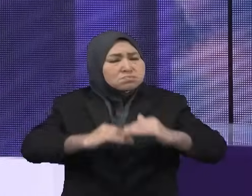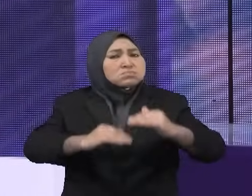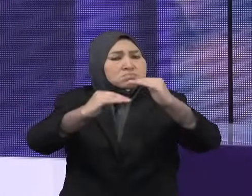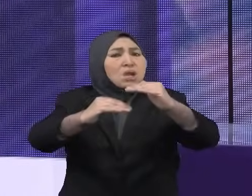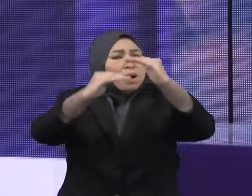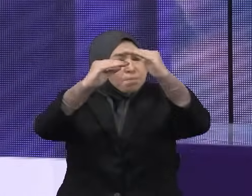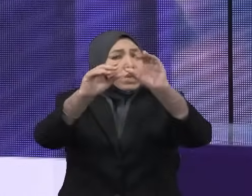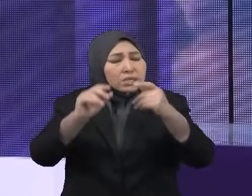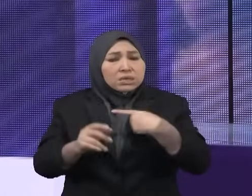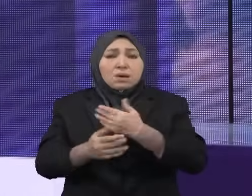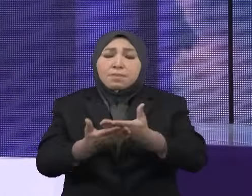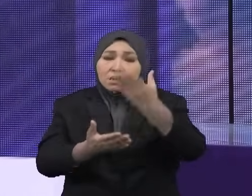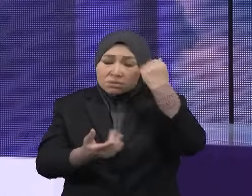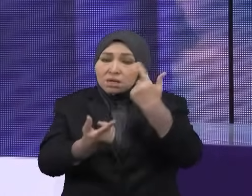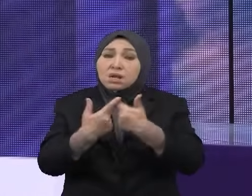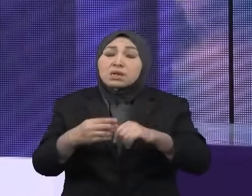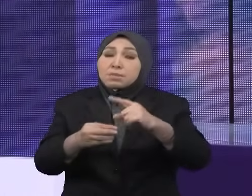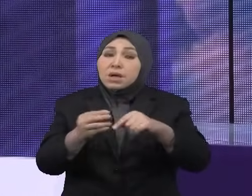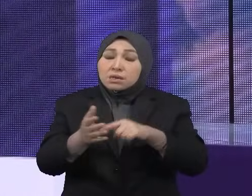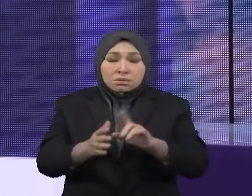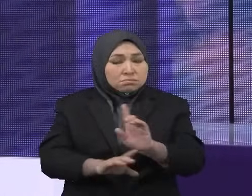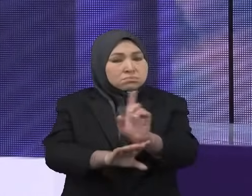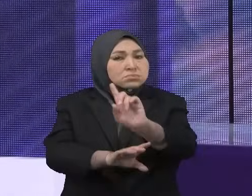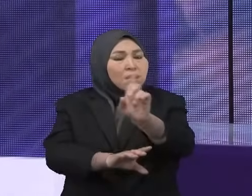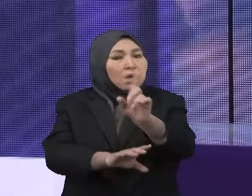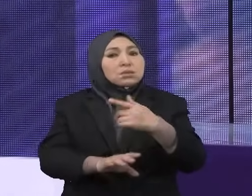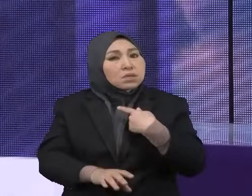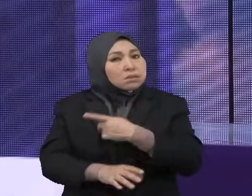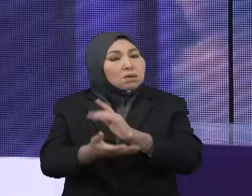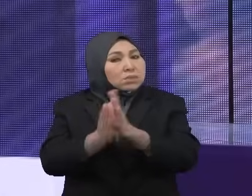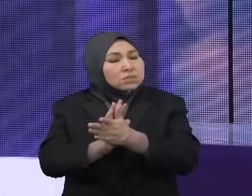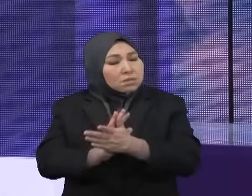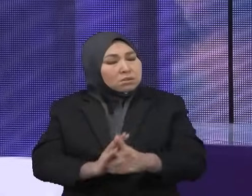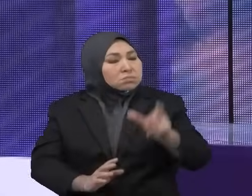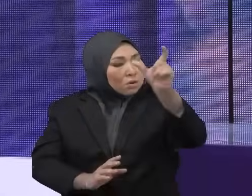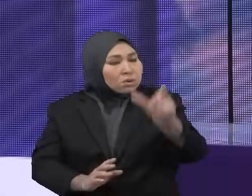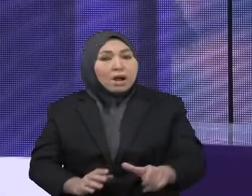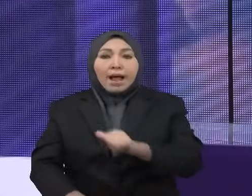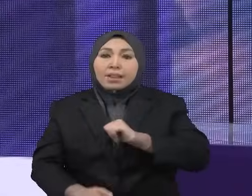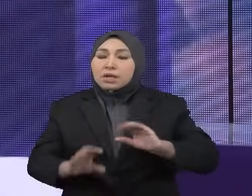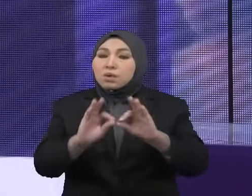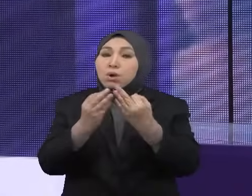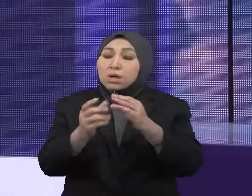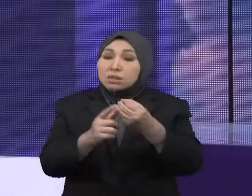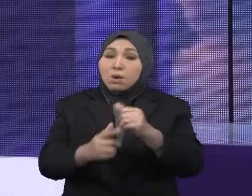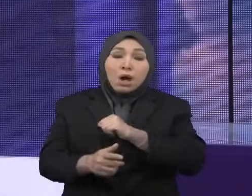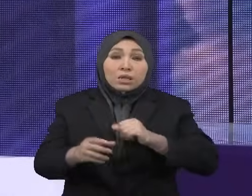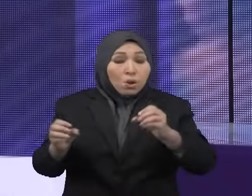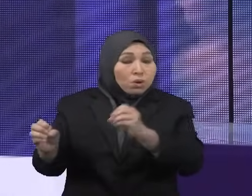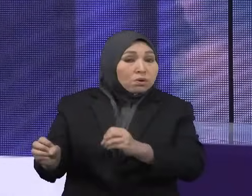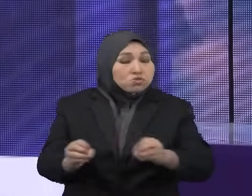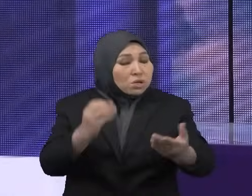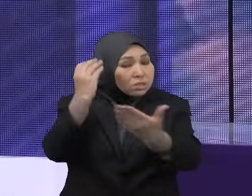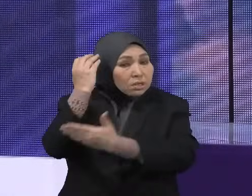boleh kita belajar daripada perkara ini. Dan jangan kita menjadi salah seorang ahli keluarga ataupun ahli organisasi